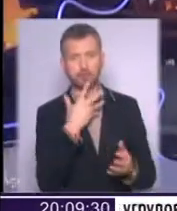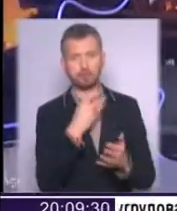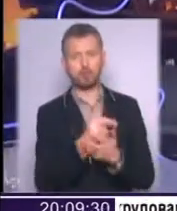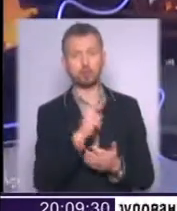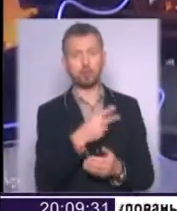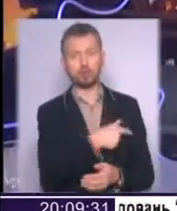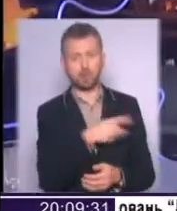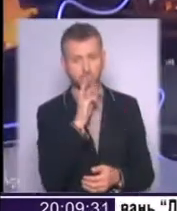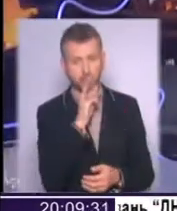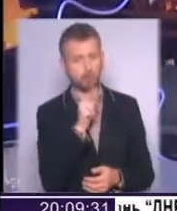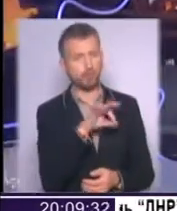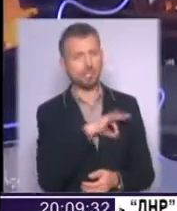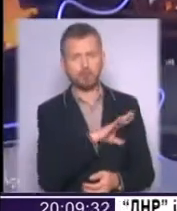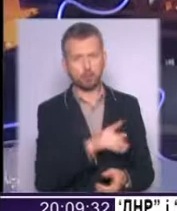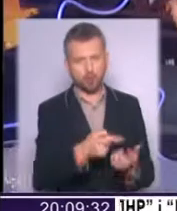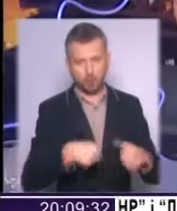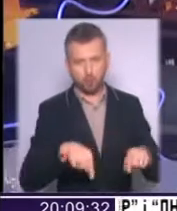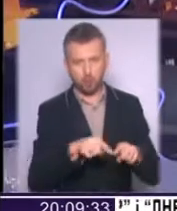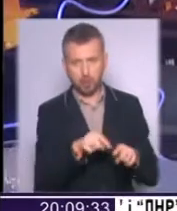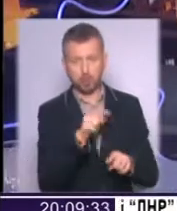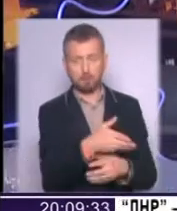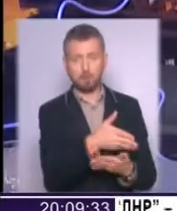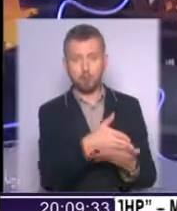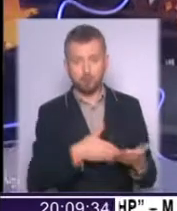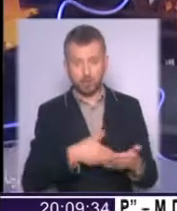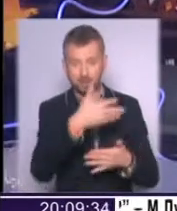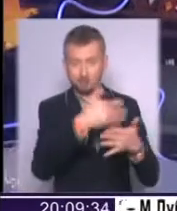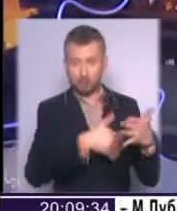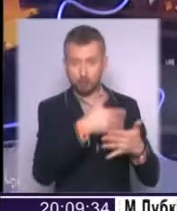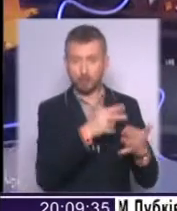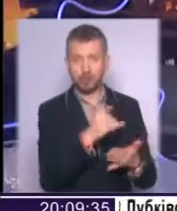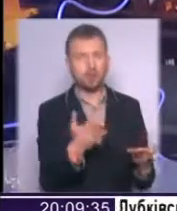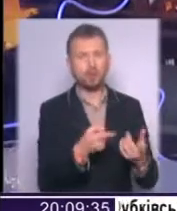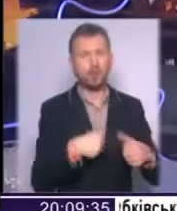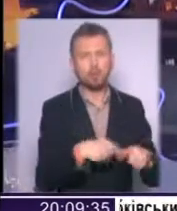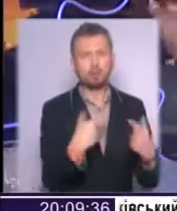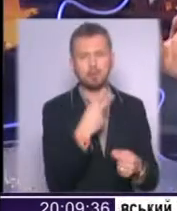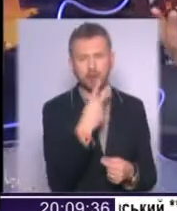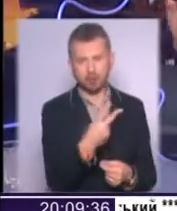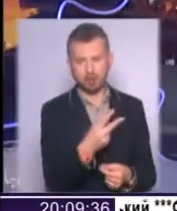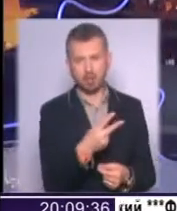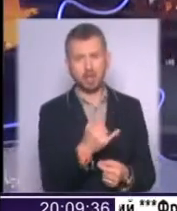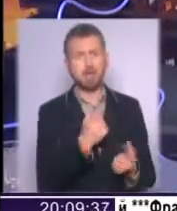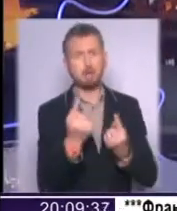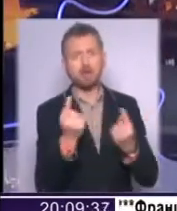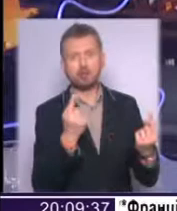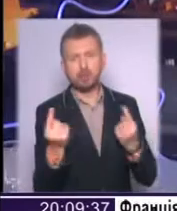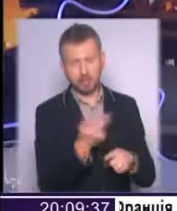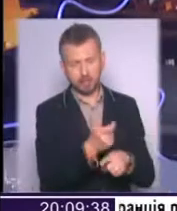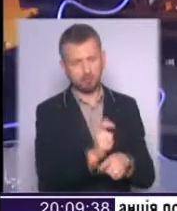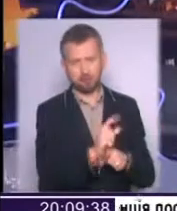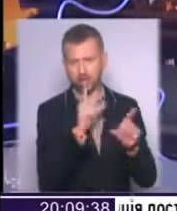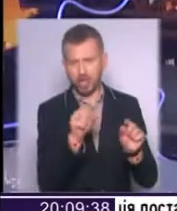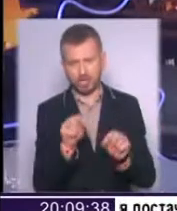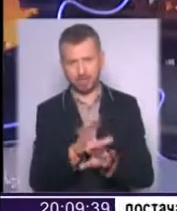Вони їх не використовують на округи. Більше того, там вже половина списочників, які округи вони їздять, де ви їх там бачили? Та ви мажоритарників там більшість не бачите себе в